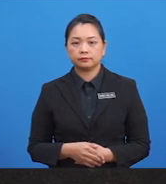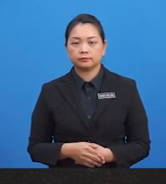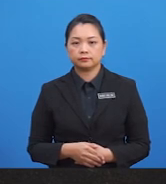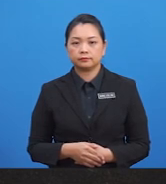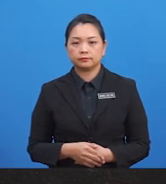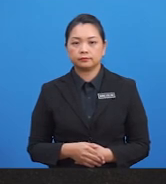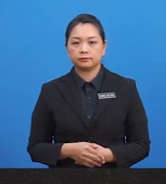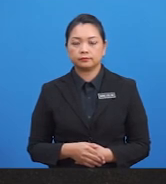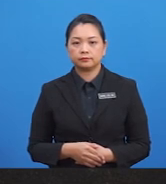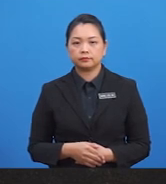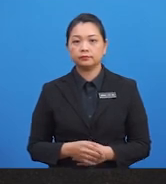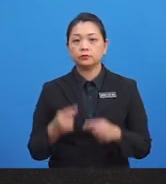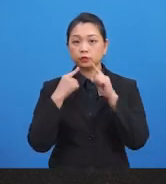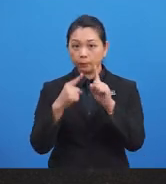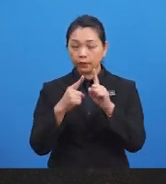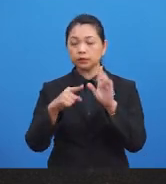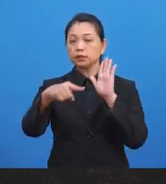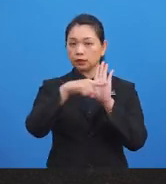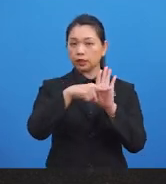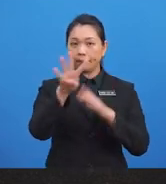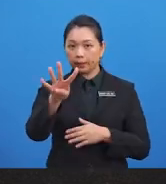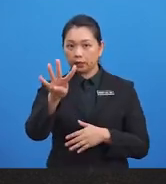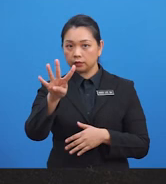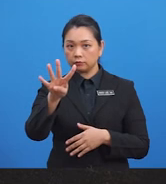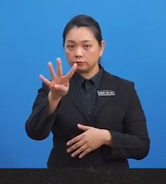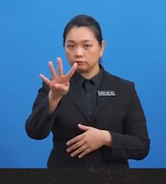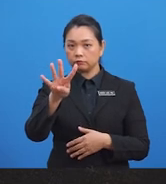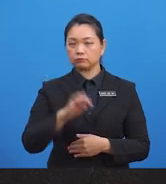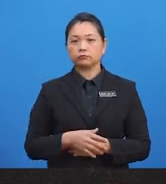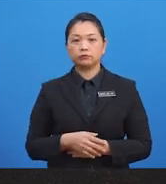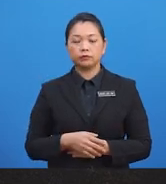Maka, jawapannya adalah negatif 4.